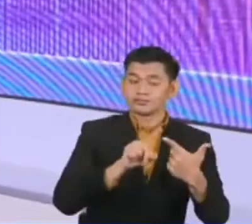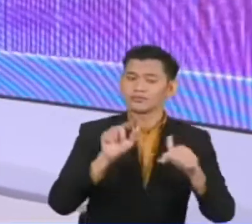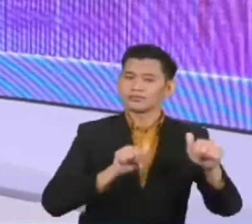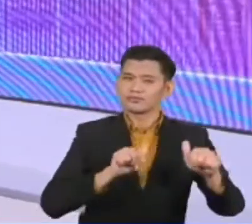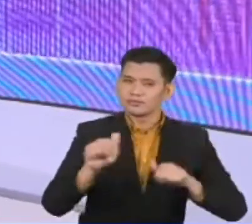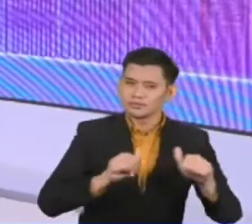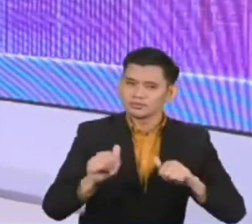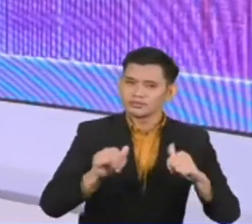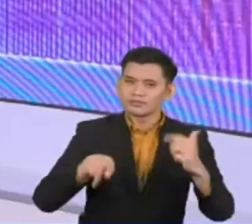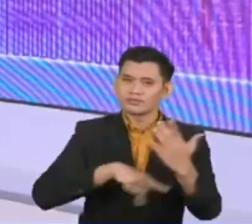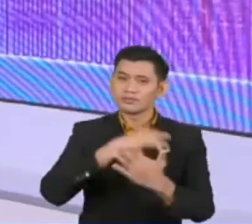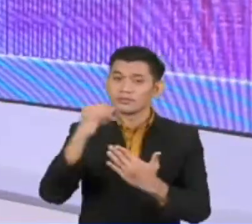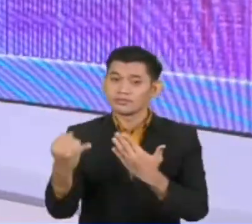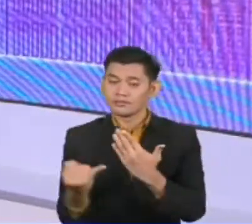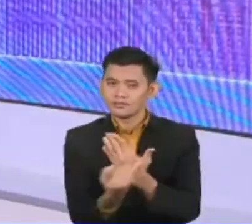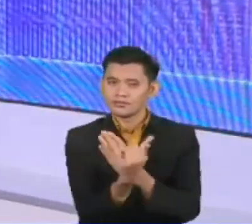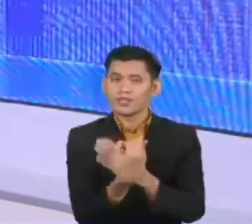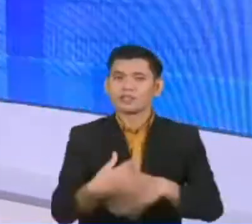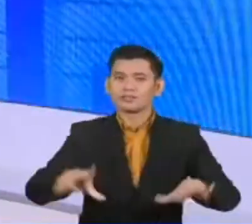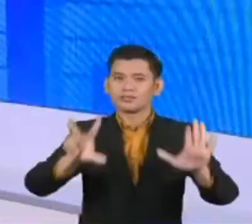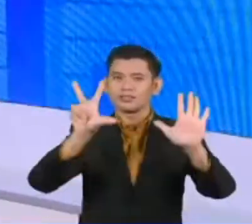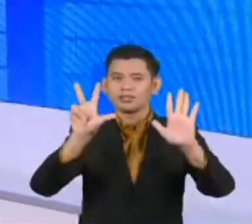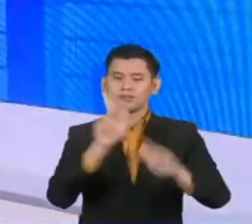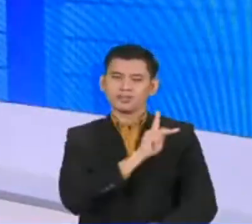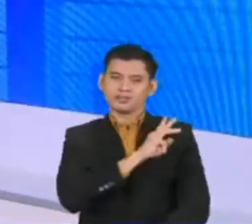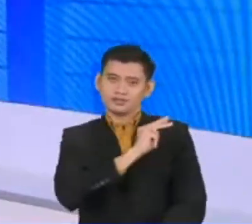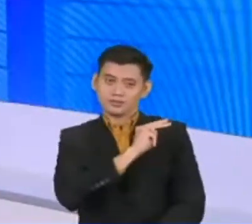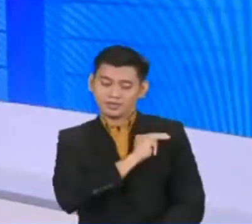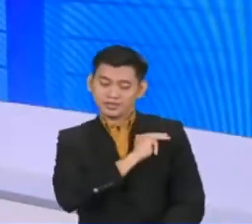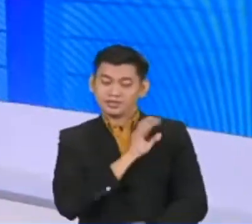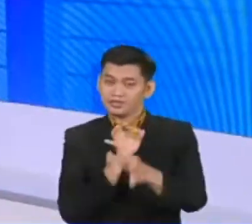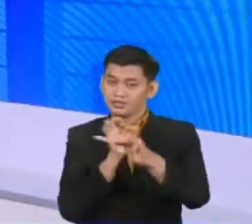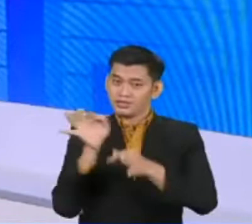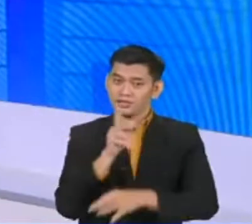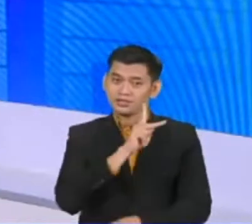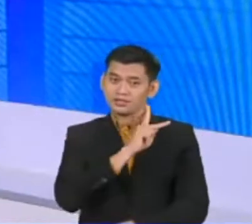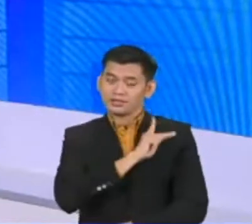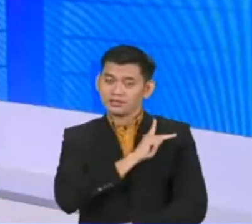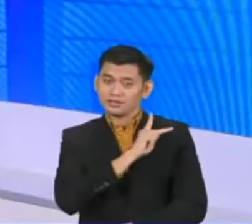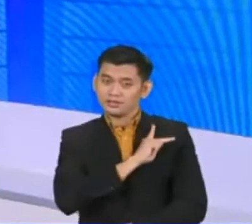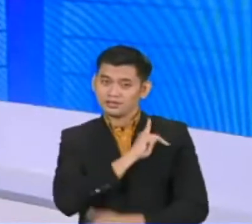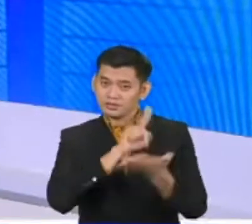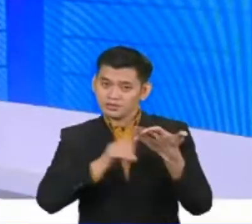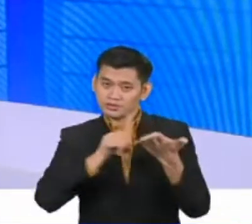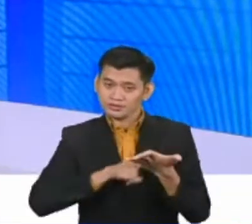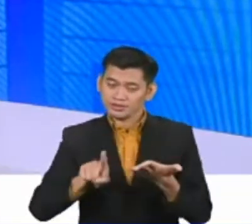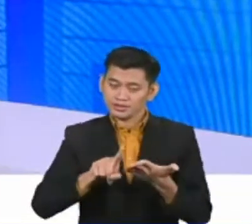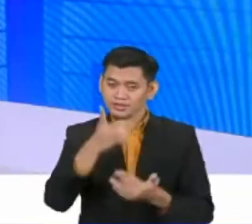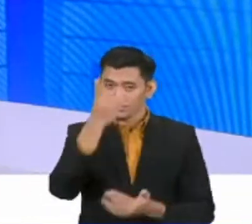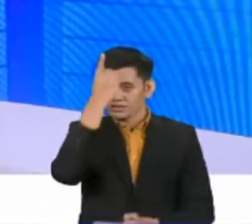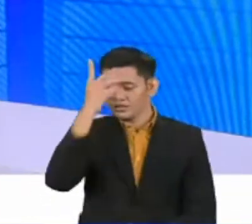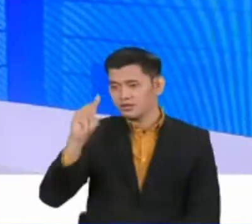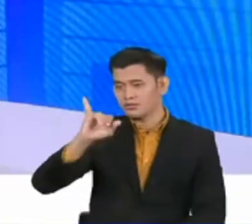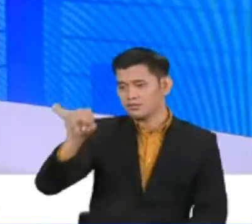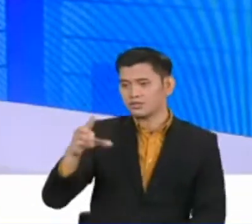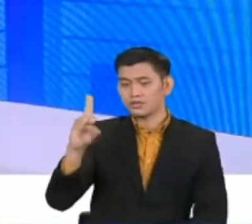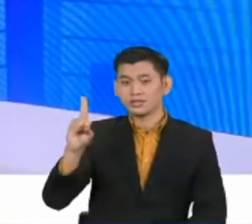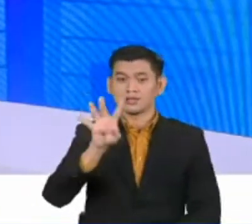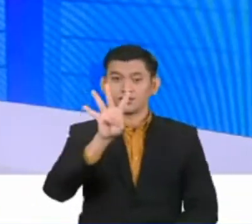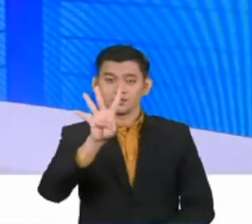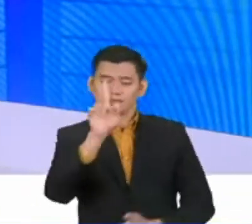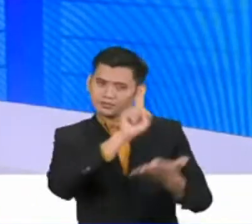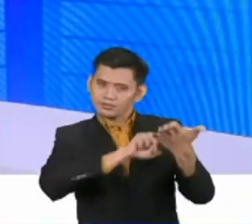dan projek di 8 kementerian. Jelas Ketua Audit Negara, Datuk Seri Nik Azman Nik Abdul Majid. 4 pengauditan